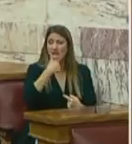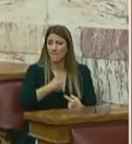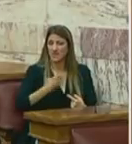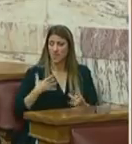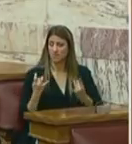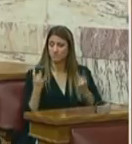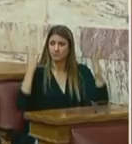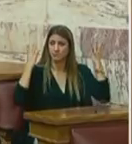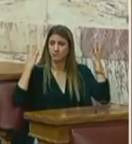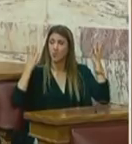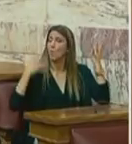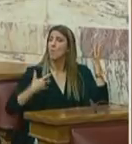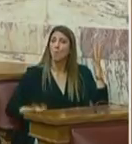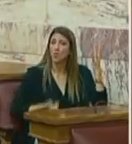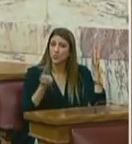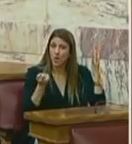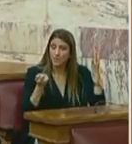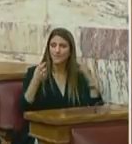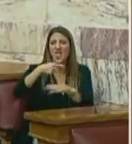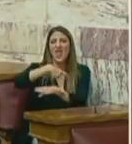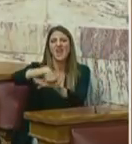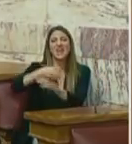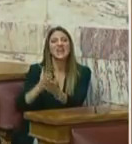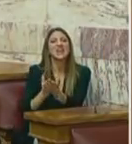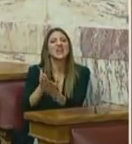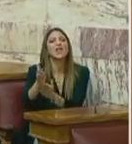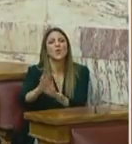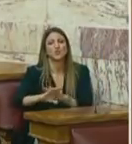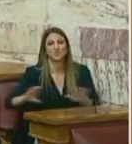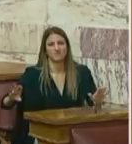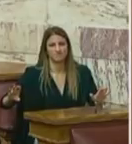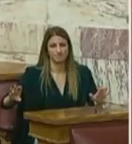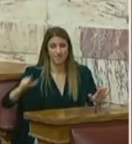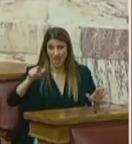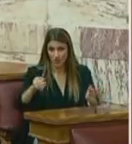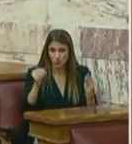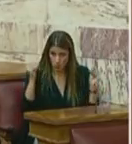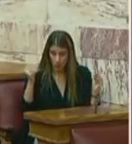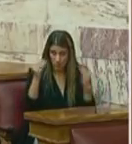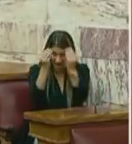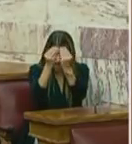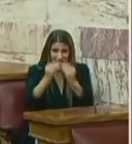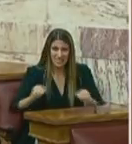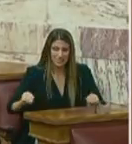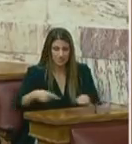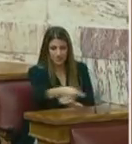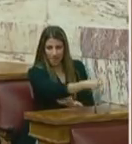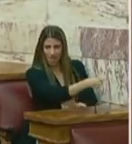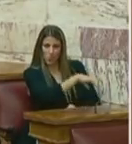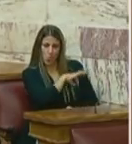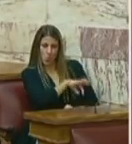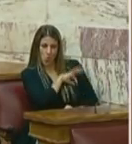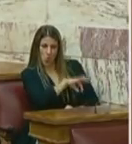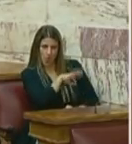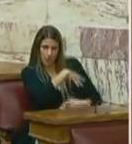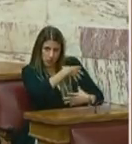να αποδοθεί δικαιοσύνη. Απέναντι σε όσους αποδεδειγμένα συμμετείχαν και ωφελήθηκαν